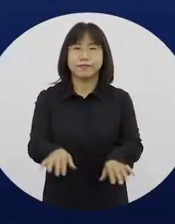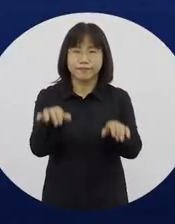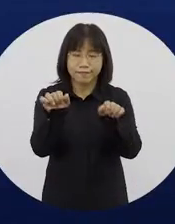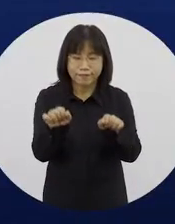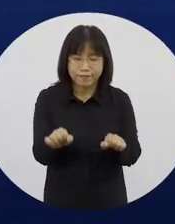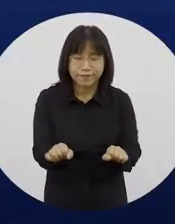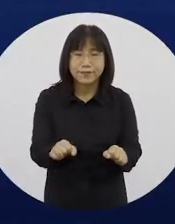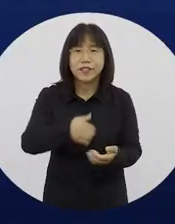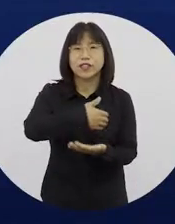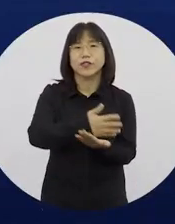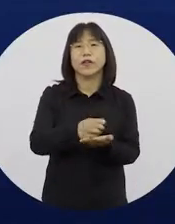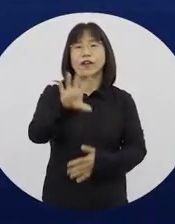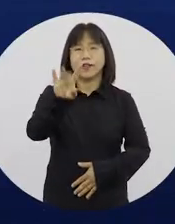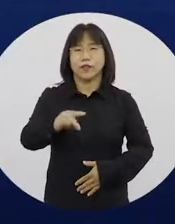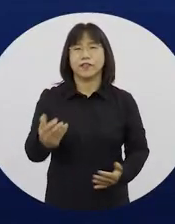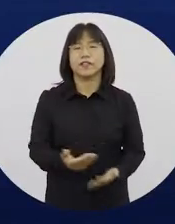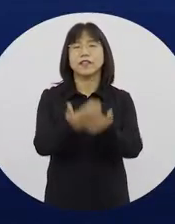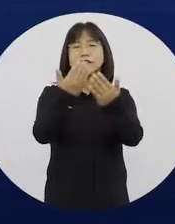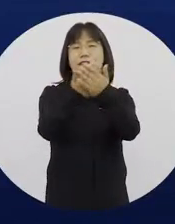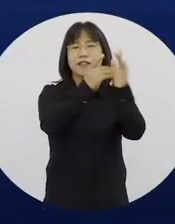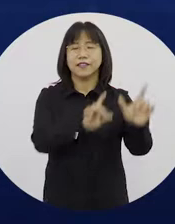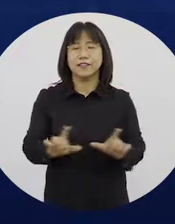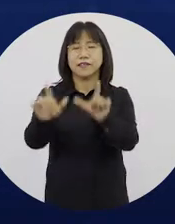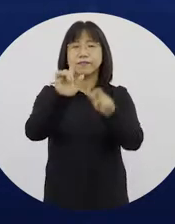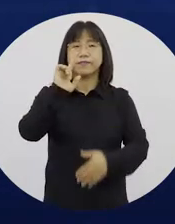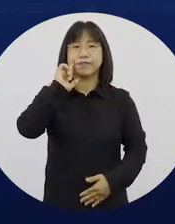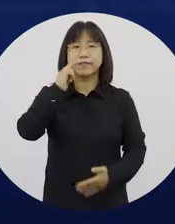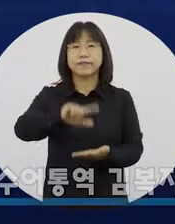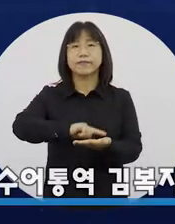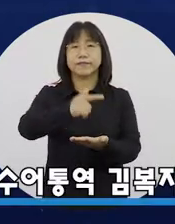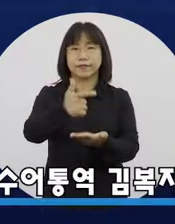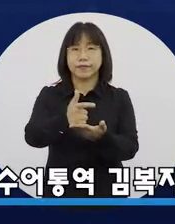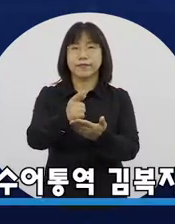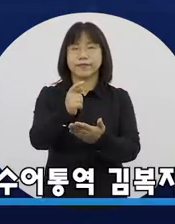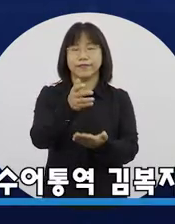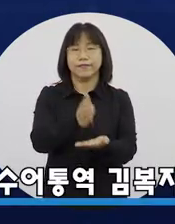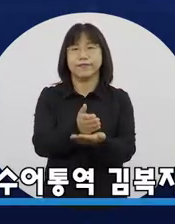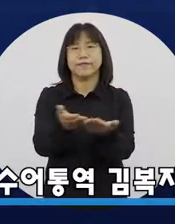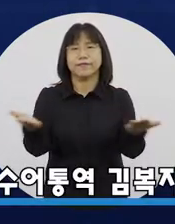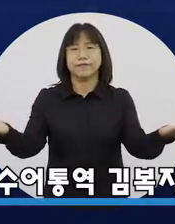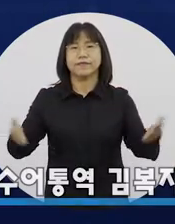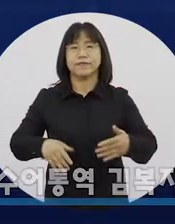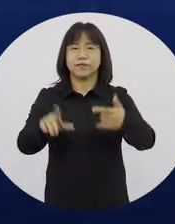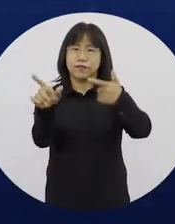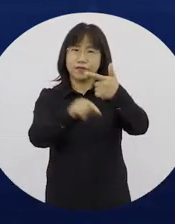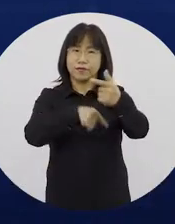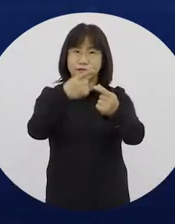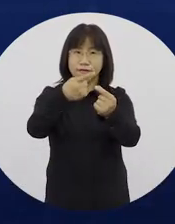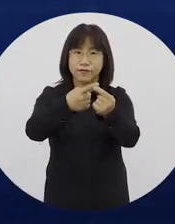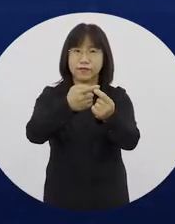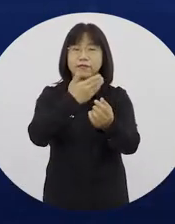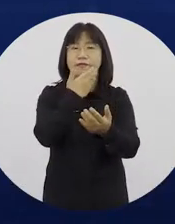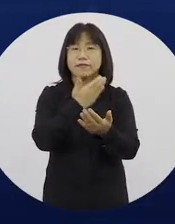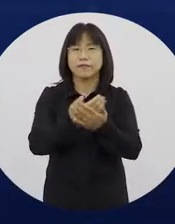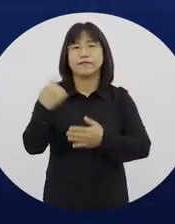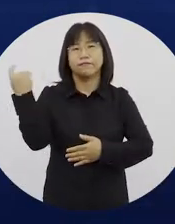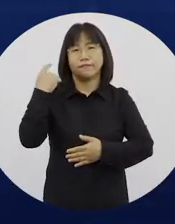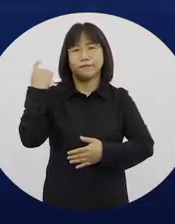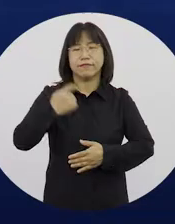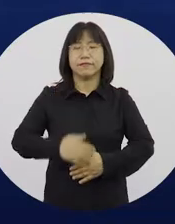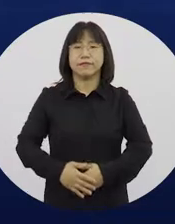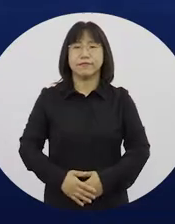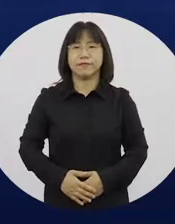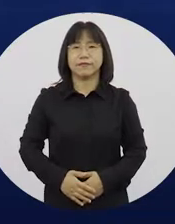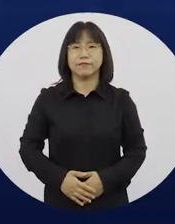국민 여러분 안녕하십니까? 조화로운 성장, 삶이 아름다운 강서, 아이강서TV 김민주입니다. 6월 첫째 주 주간 주요